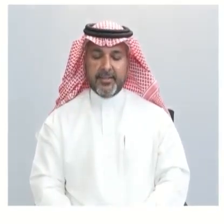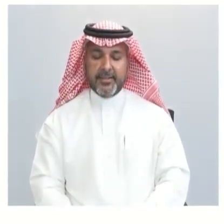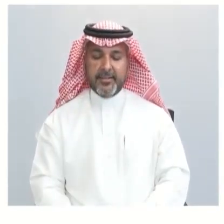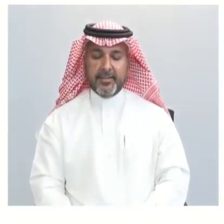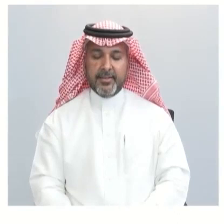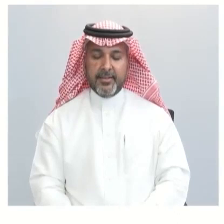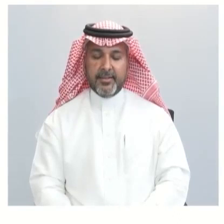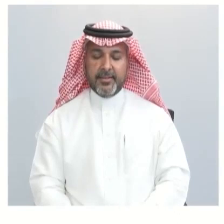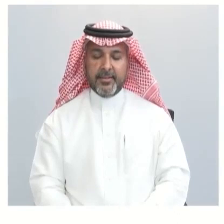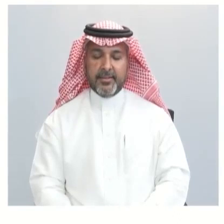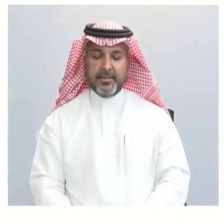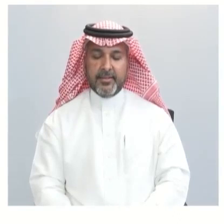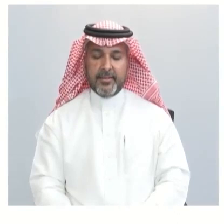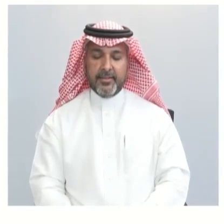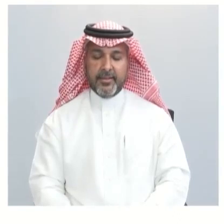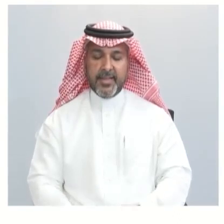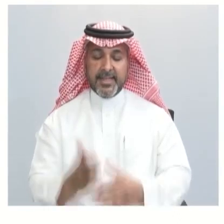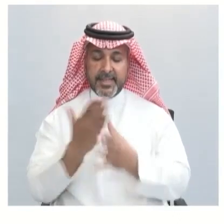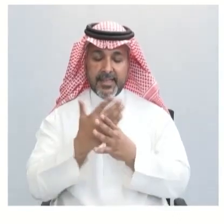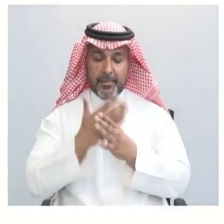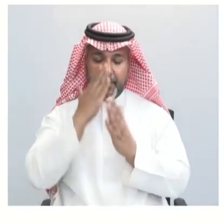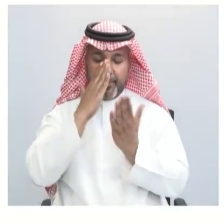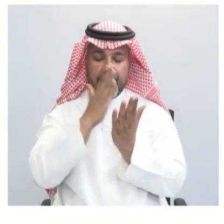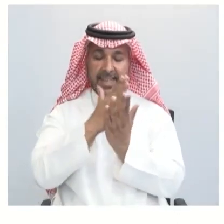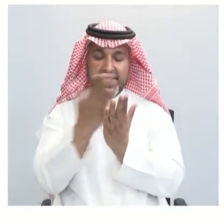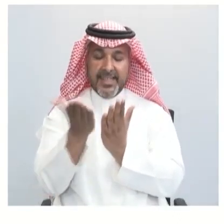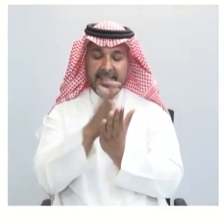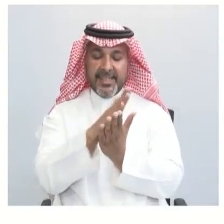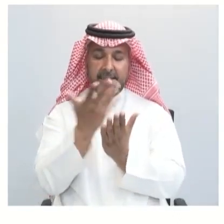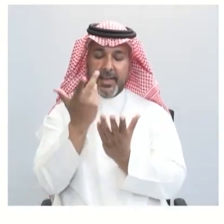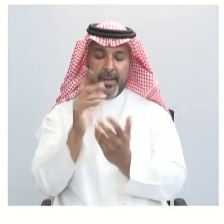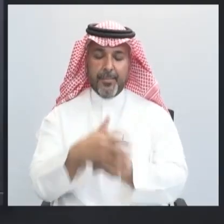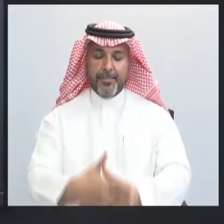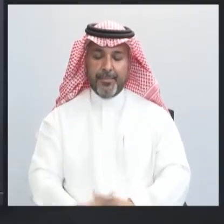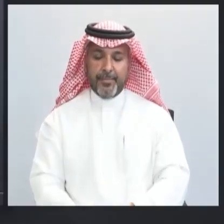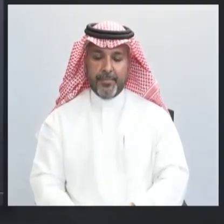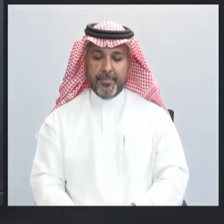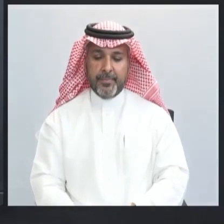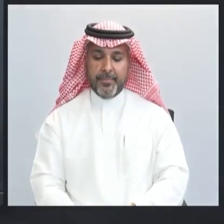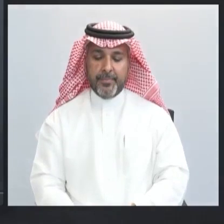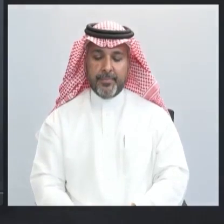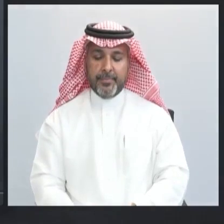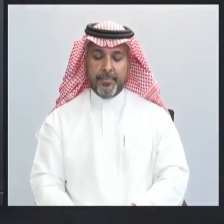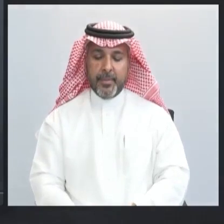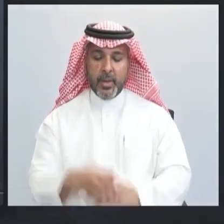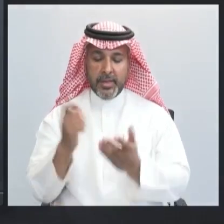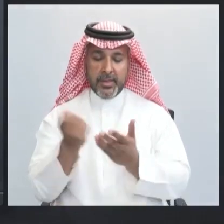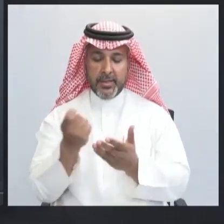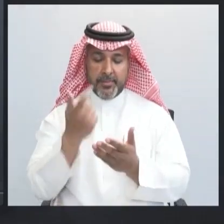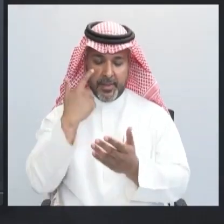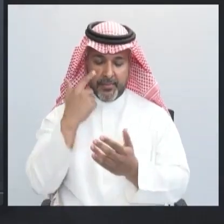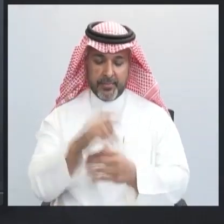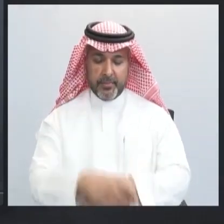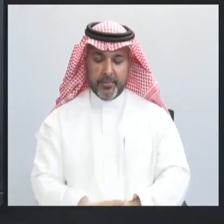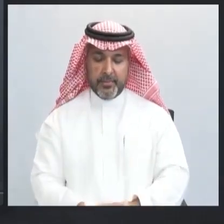لماذا انقطعت او انقسمت الداله الى قسمين لان لما نبدا نمثل نمثل نمثل الداله بتجي